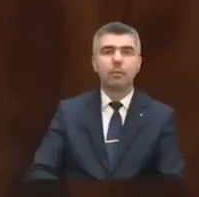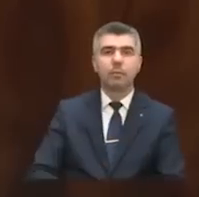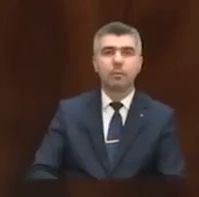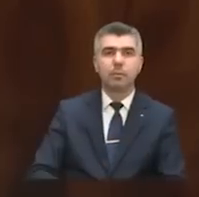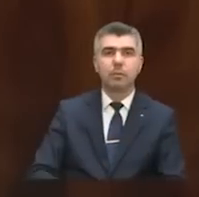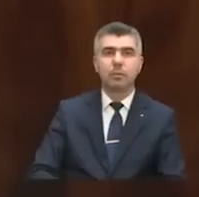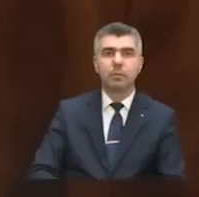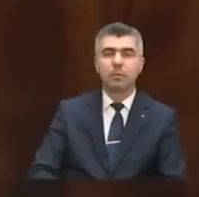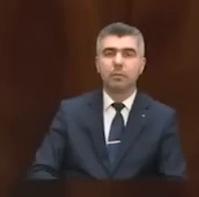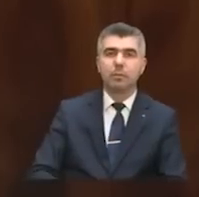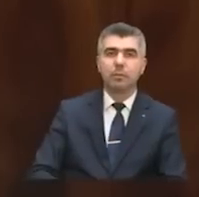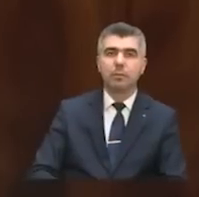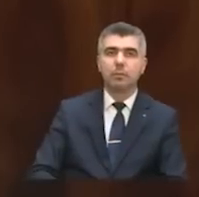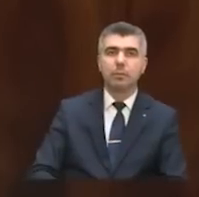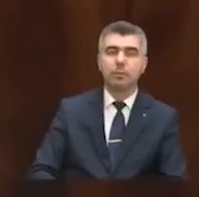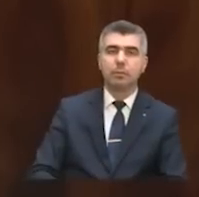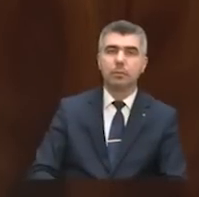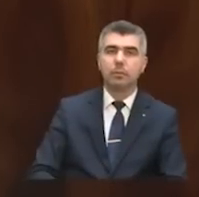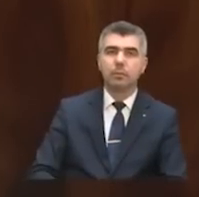أنا